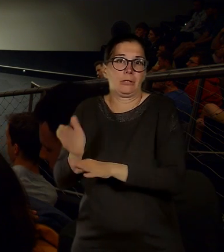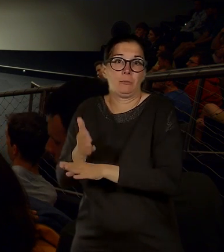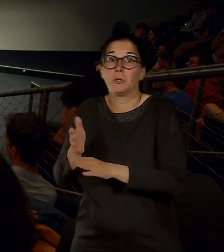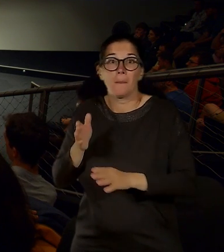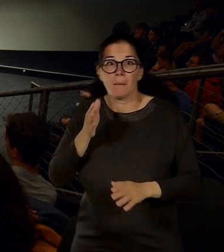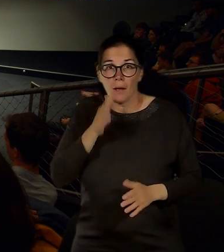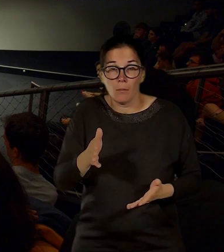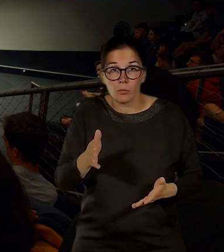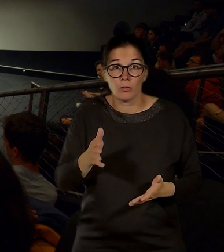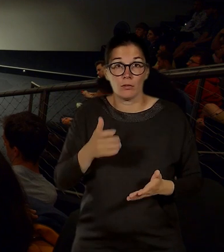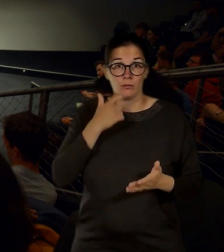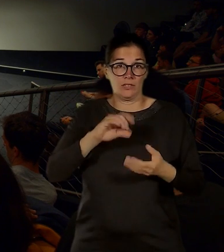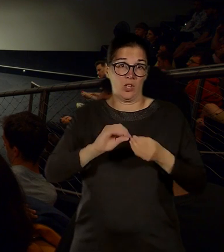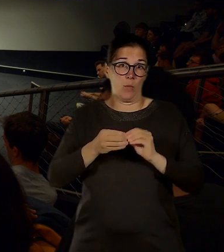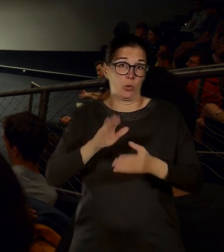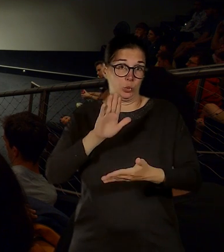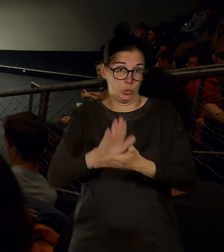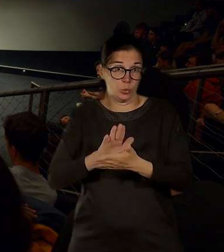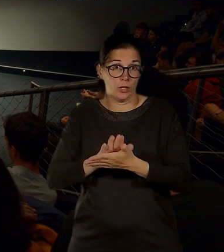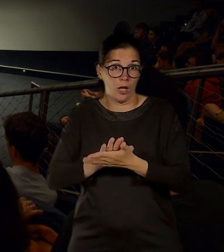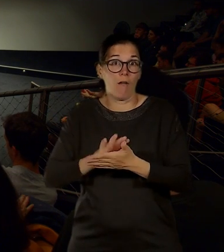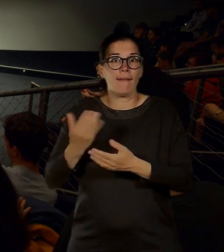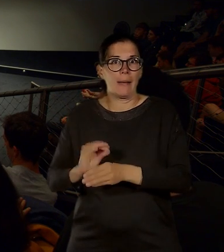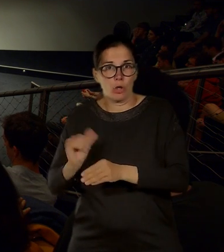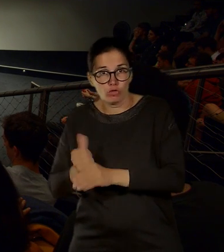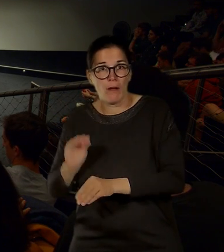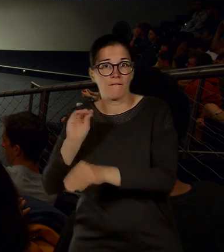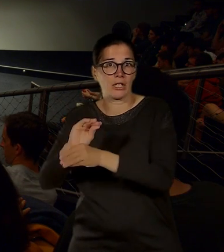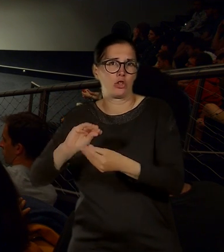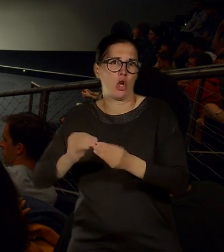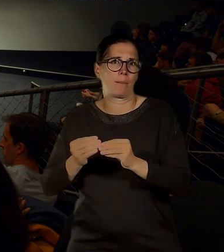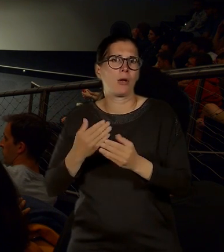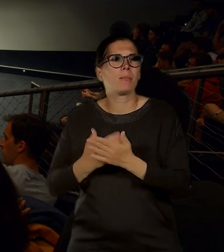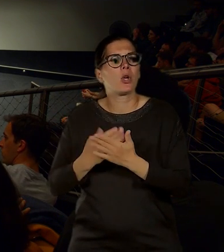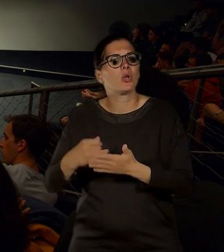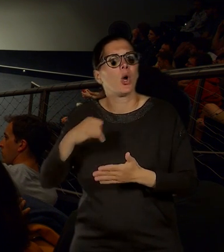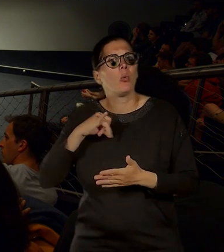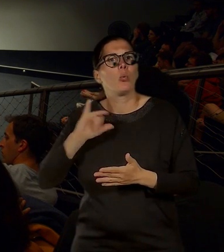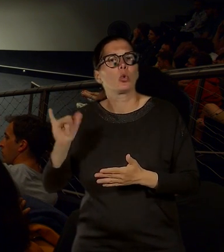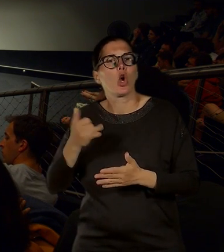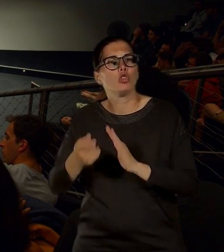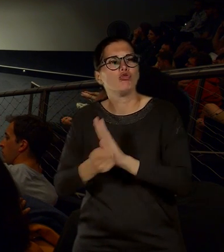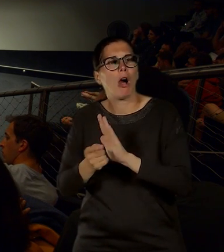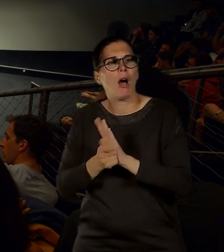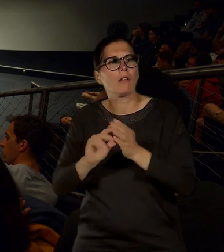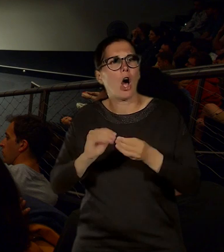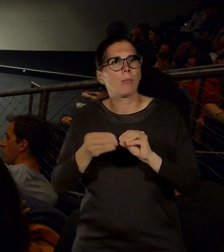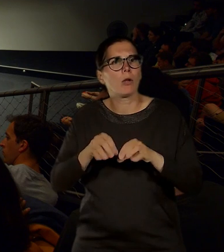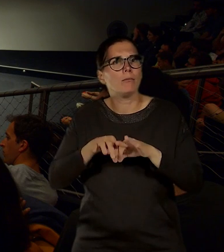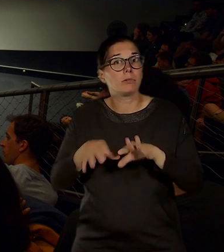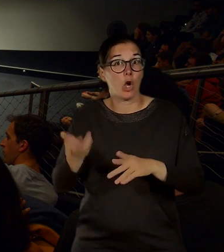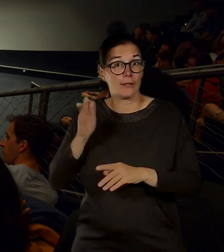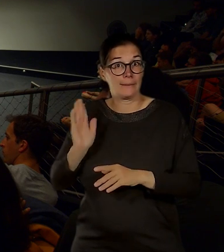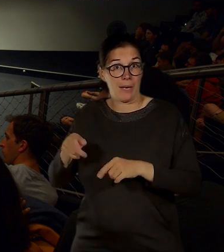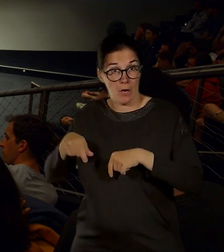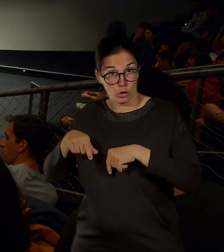plochy zachovány, anebo dokonce navýšeny. Tak mě zajímá, čí to byl požadavek, jestli tohle jako zešlo ze správy železnic nebo